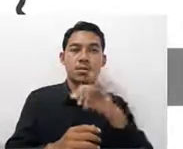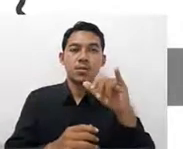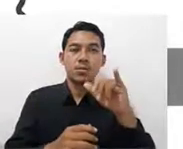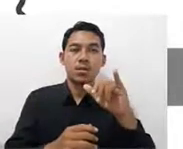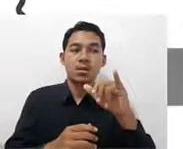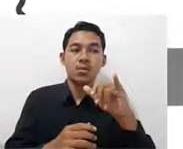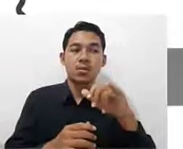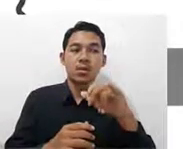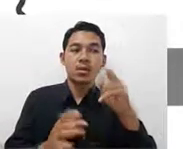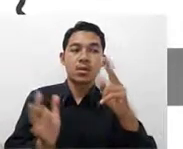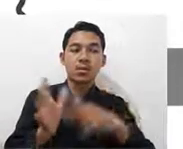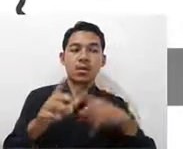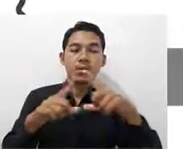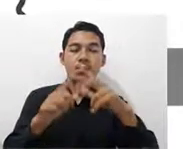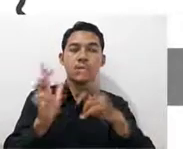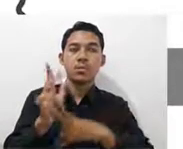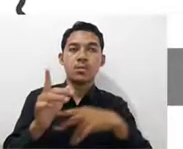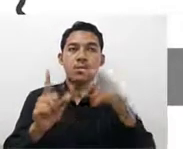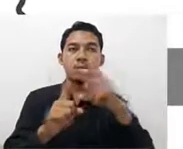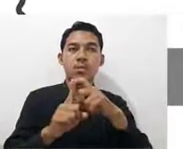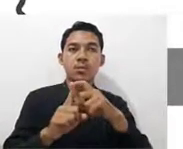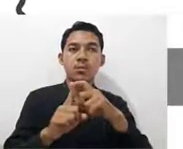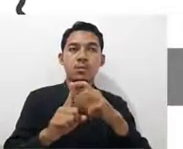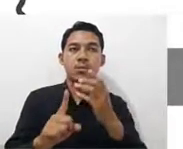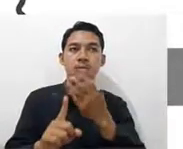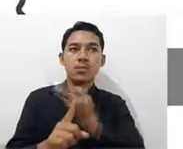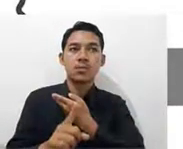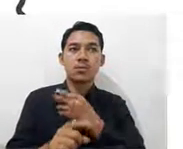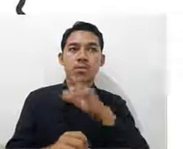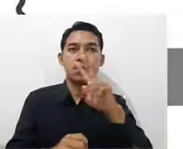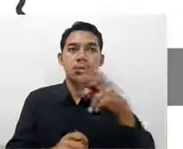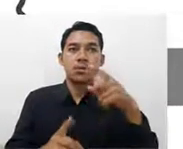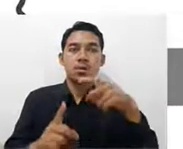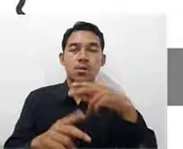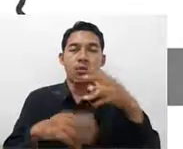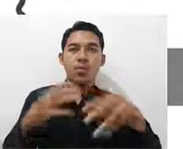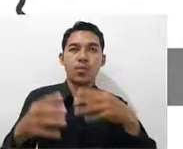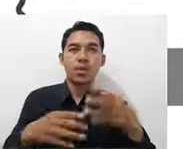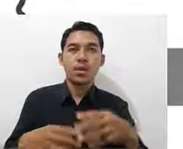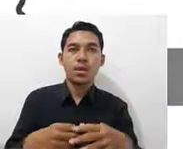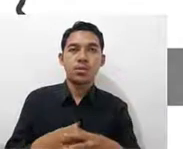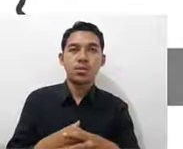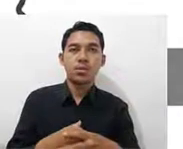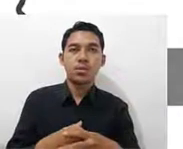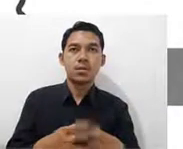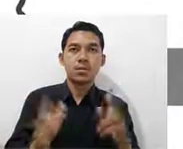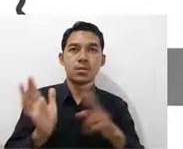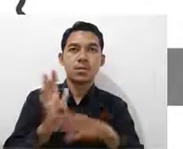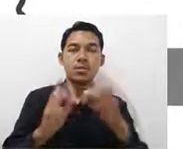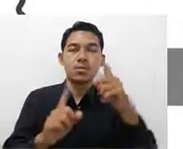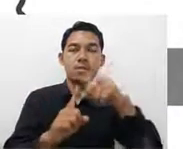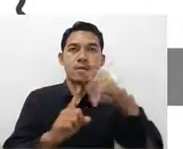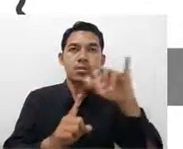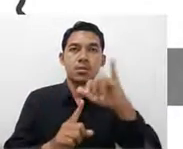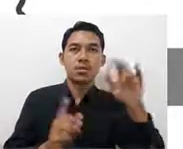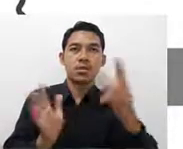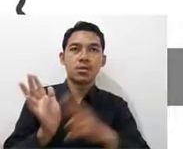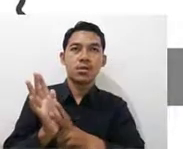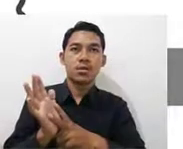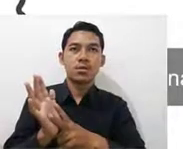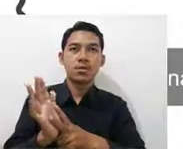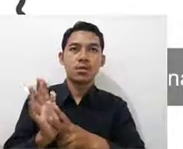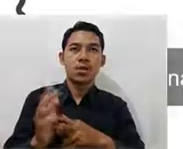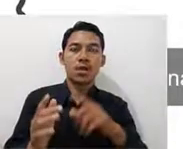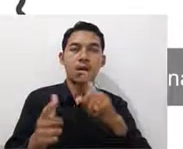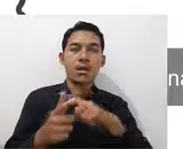itu cuma dua kombinasi ya, yaitu NOT not dengan and atau not dengan